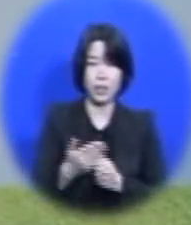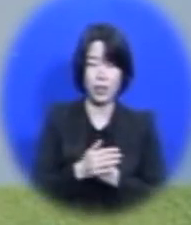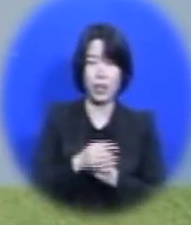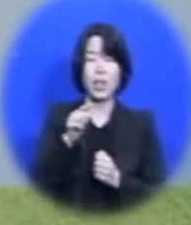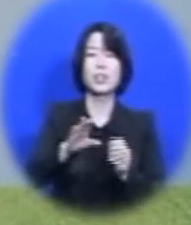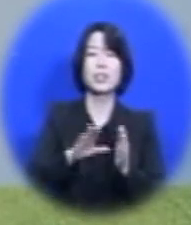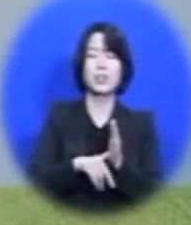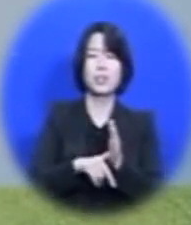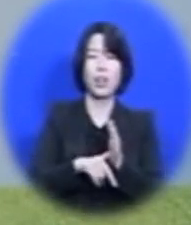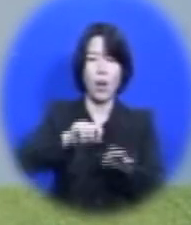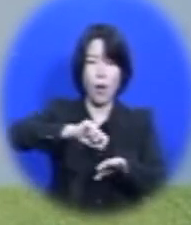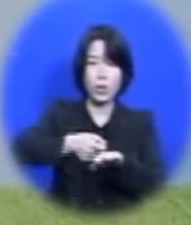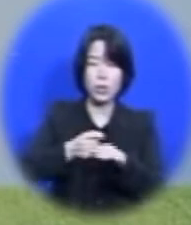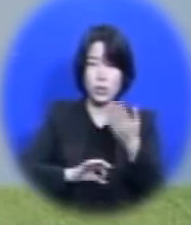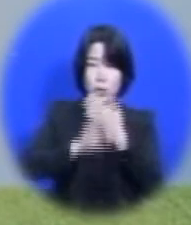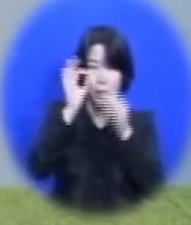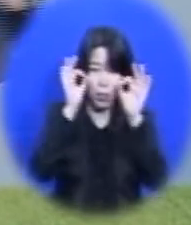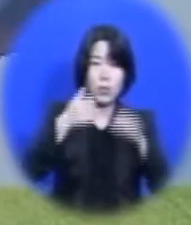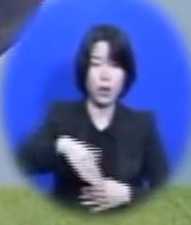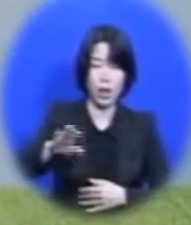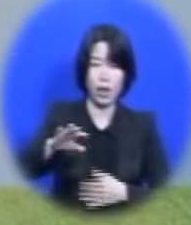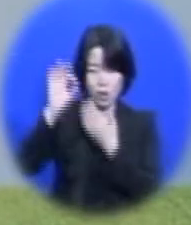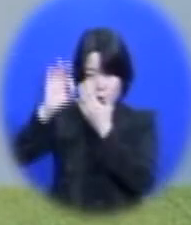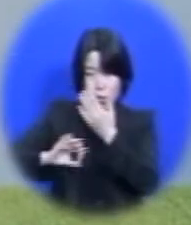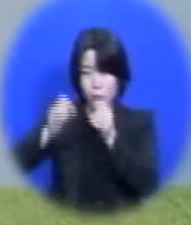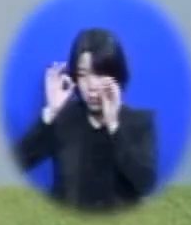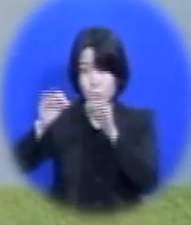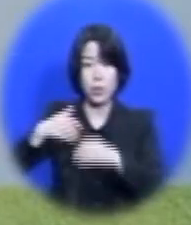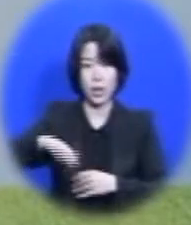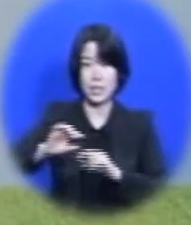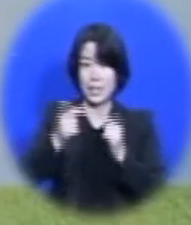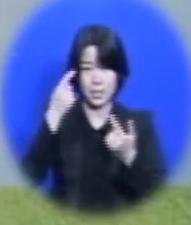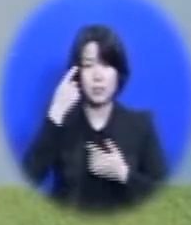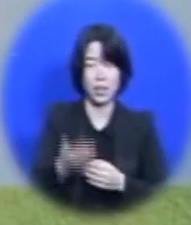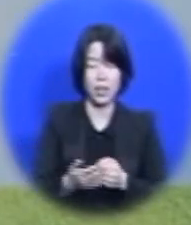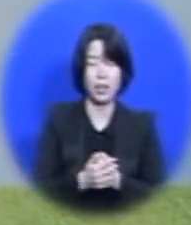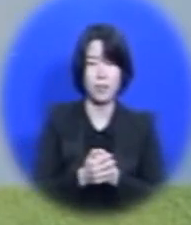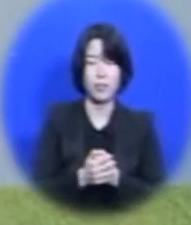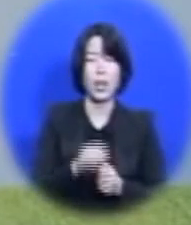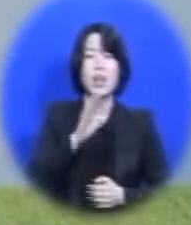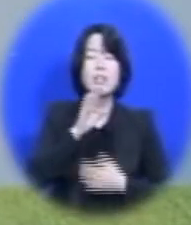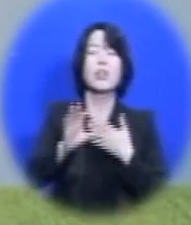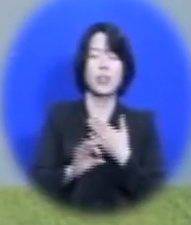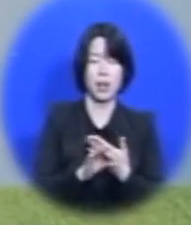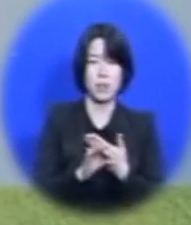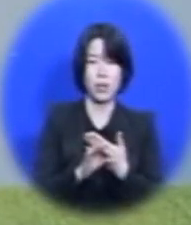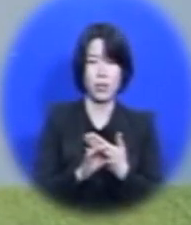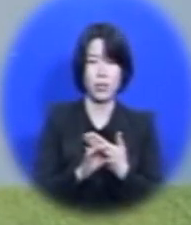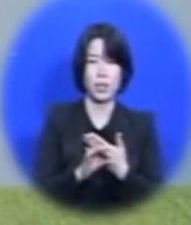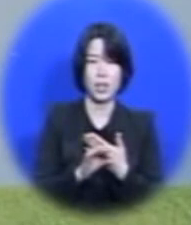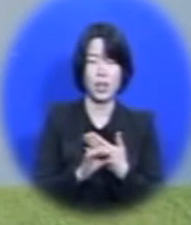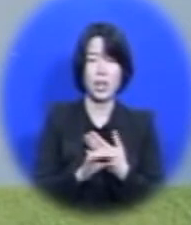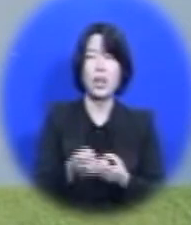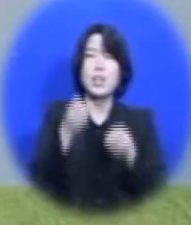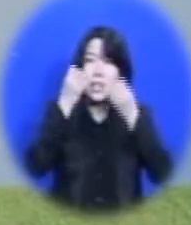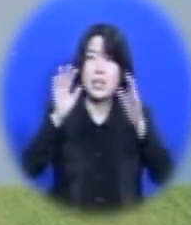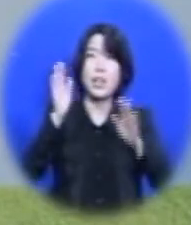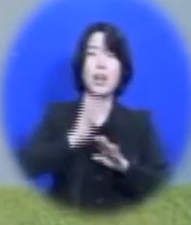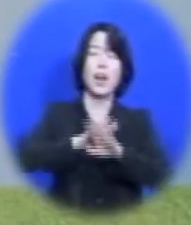일부러 일출을 보러 가기도 하고 또는 일몰을 보러 가기도 하지 않습니까? 그렇다면 새